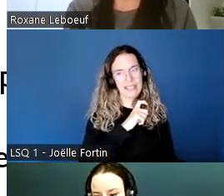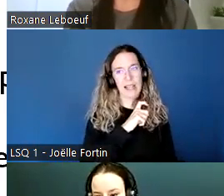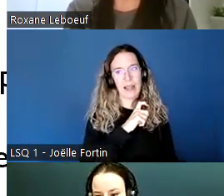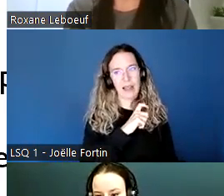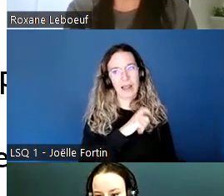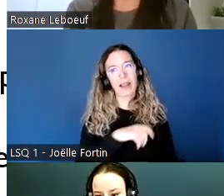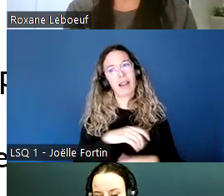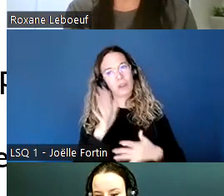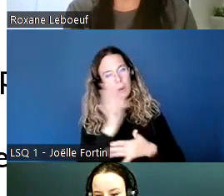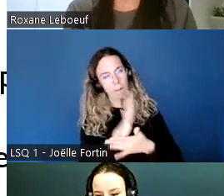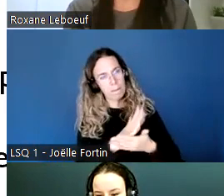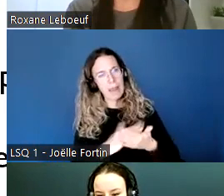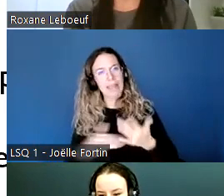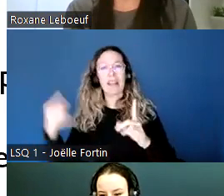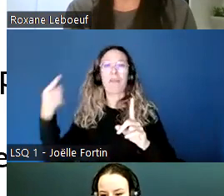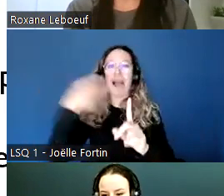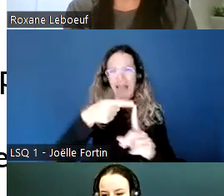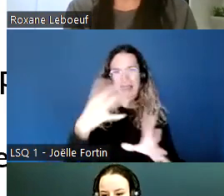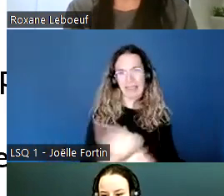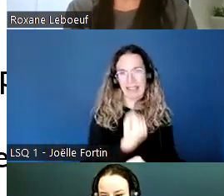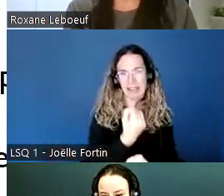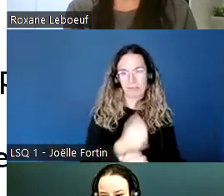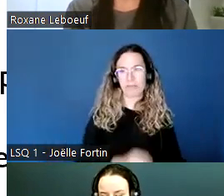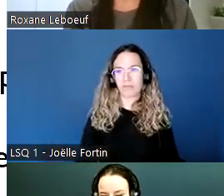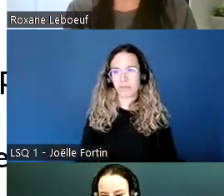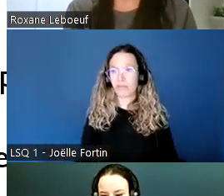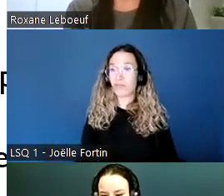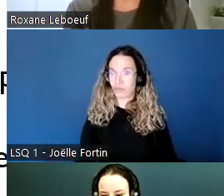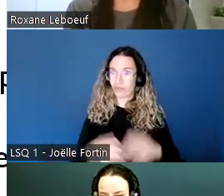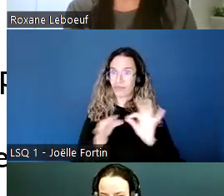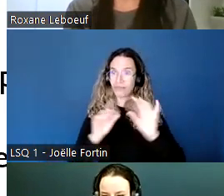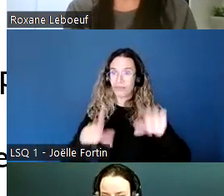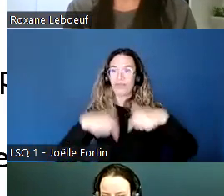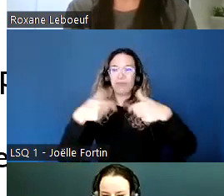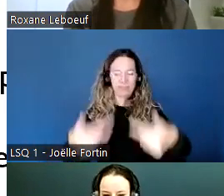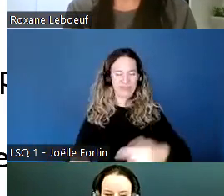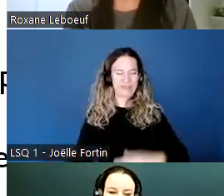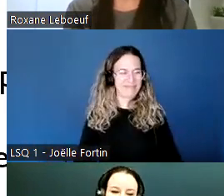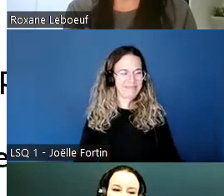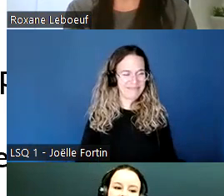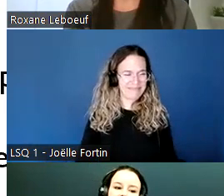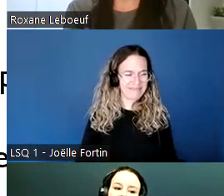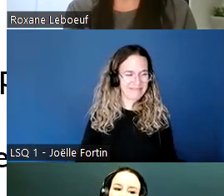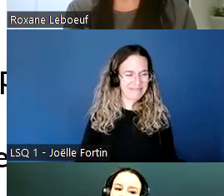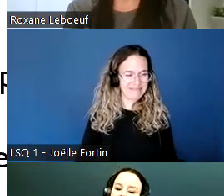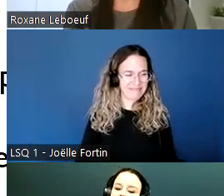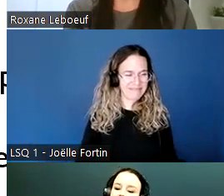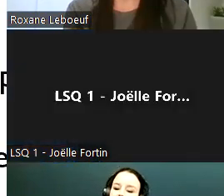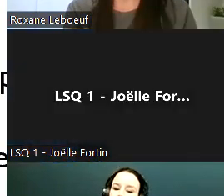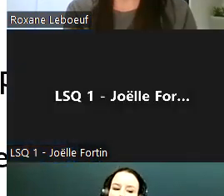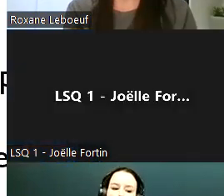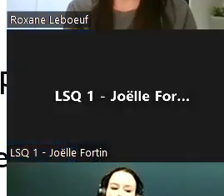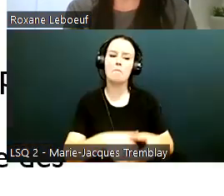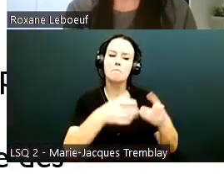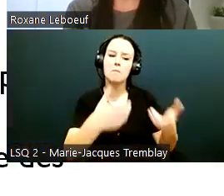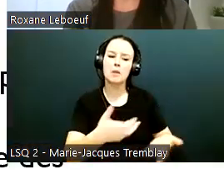été partiellement atteint. Je vous lis 2 citations. Comme là, l'autre fois, j'ai sorti le bottin de ressources.